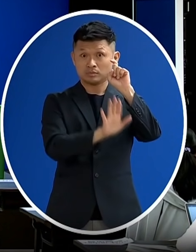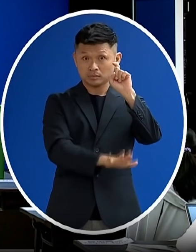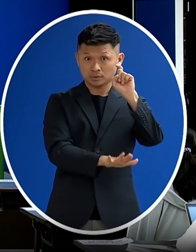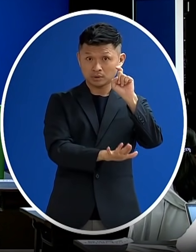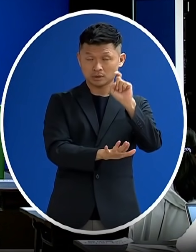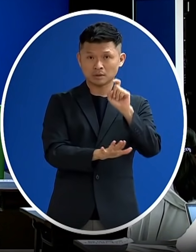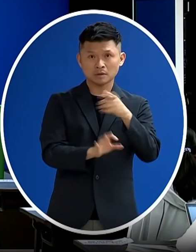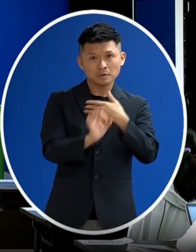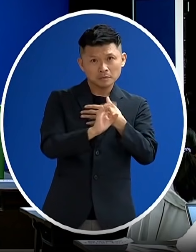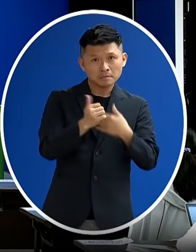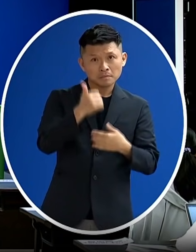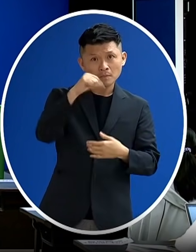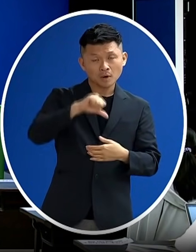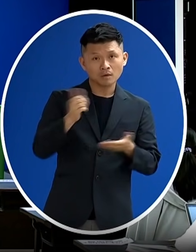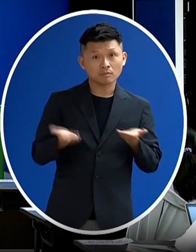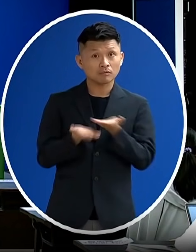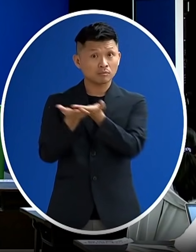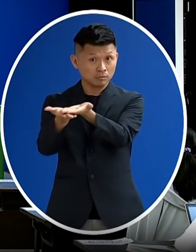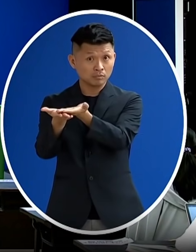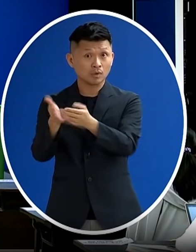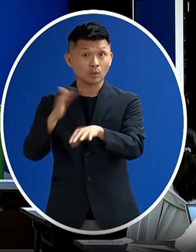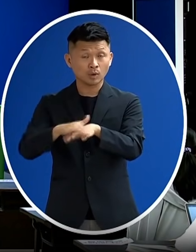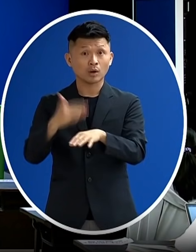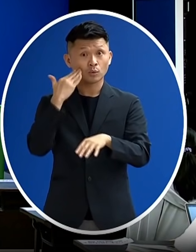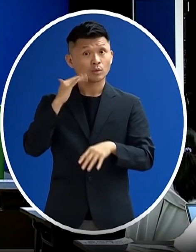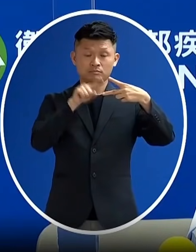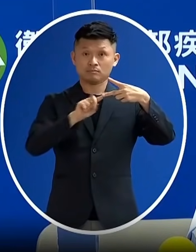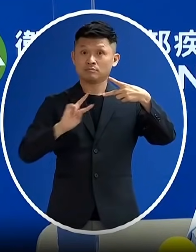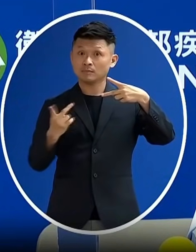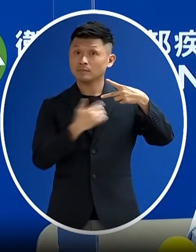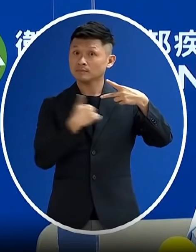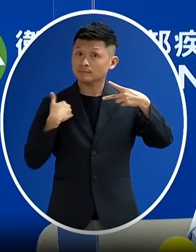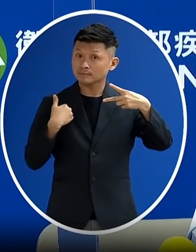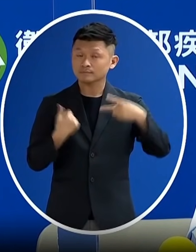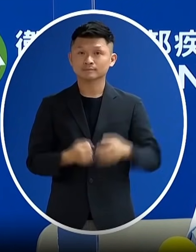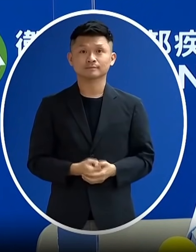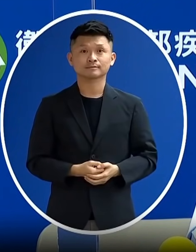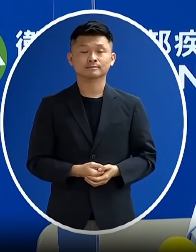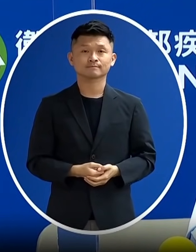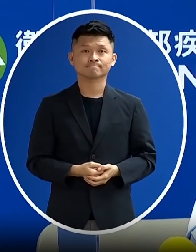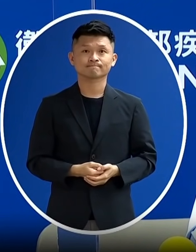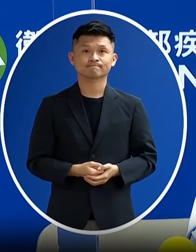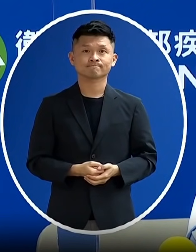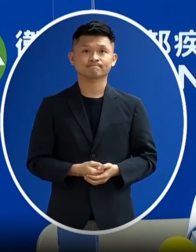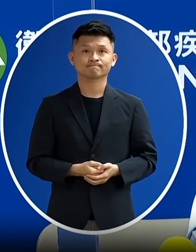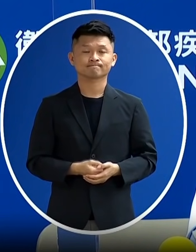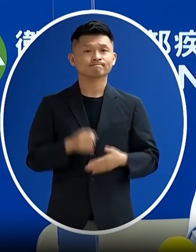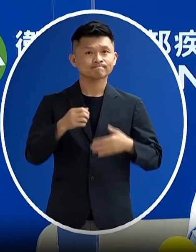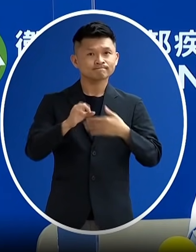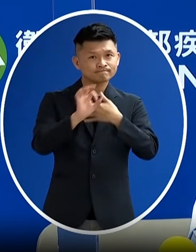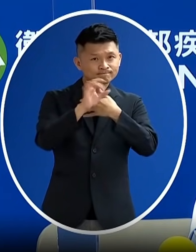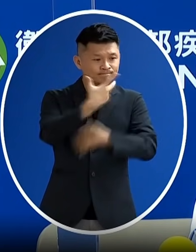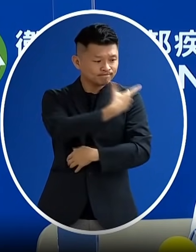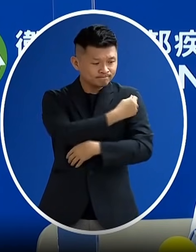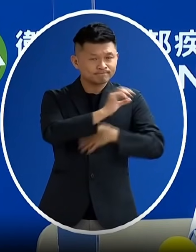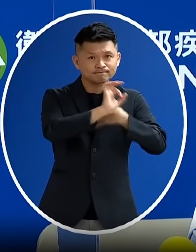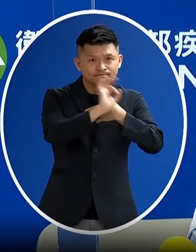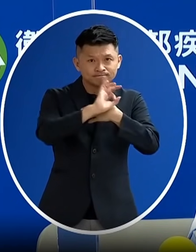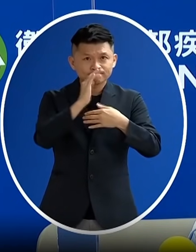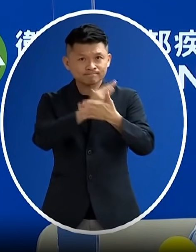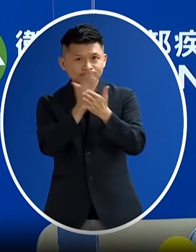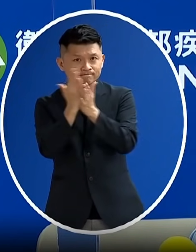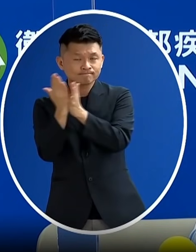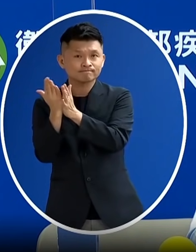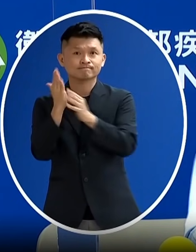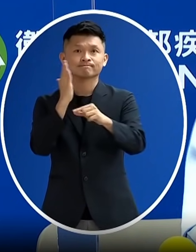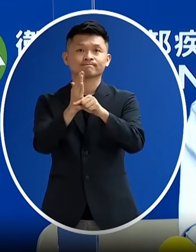果来，那假设真的做得不错的话，我们真的会开放混打吗？ 当然相关的一些实验都在进行，那当然最